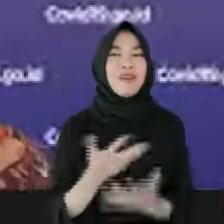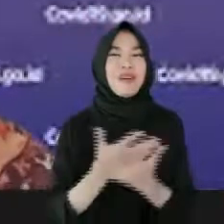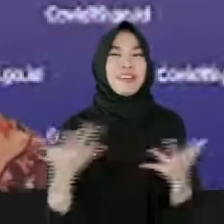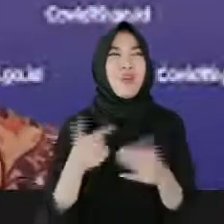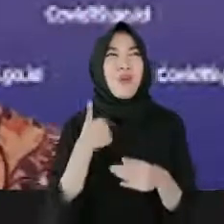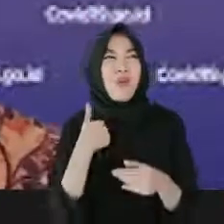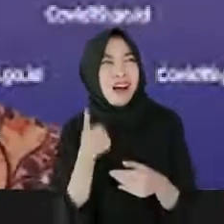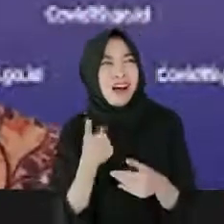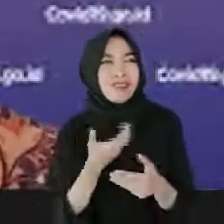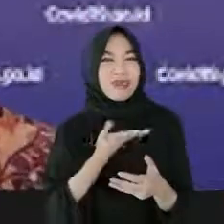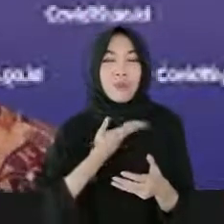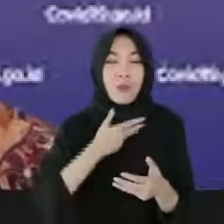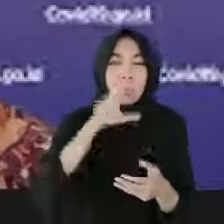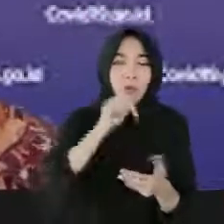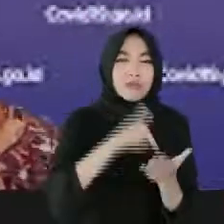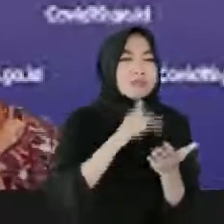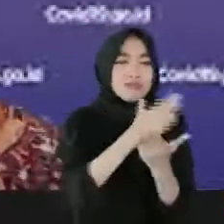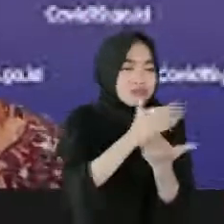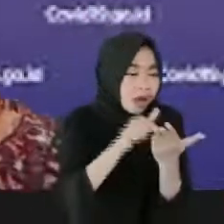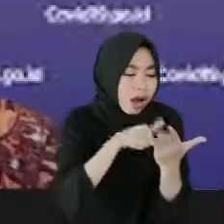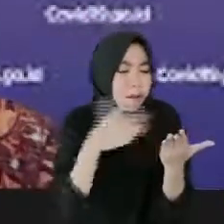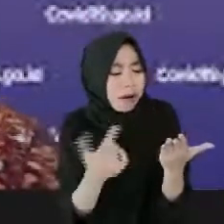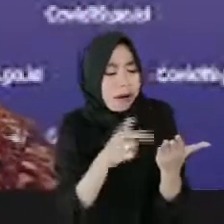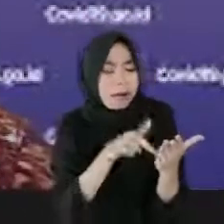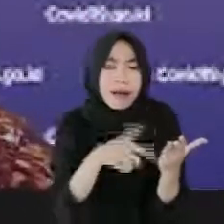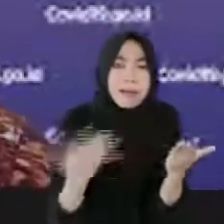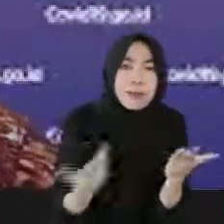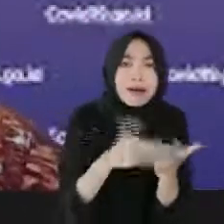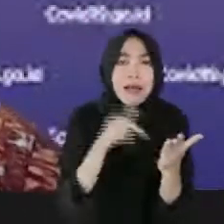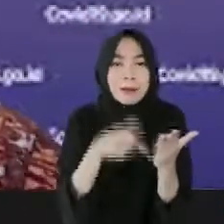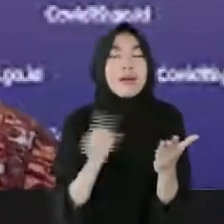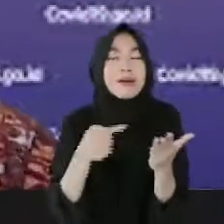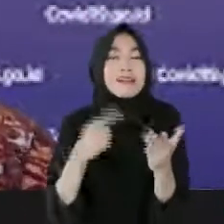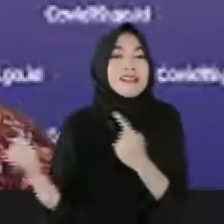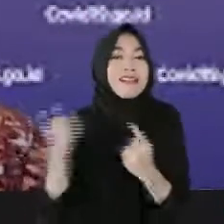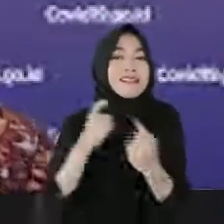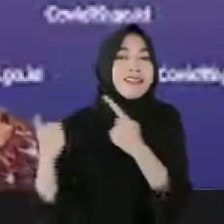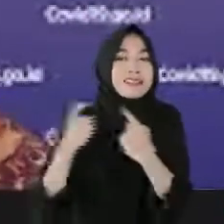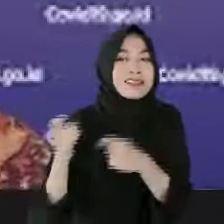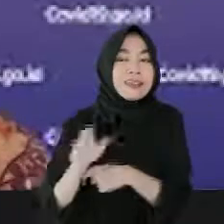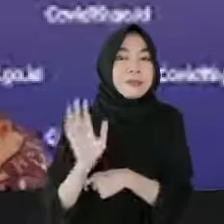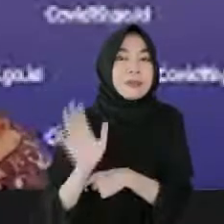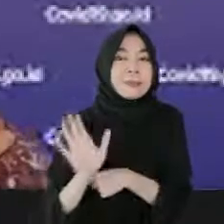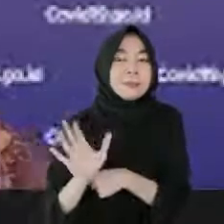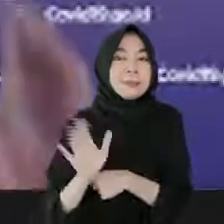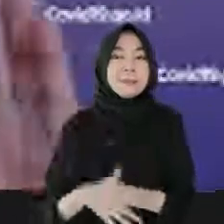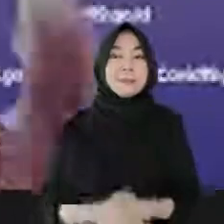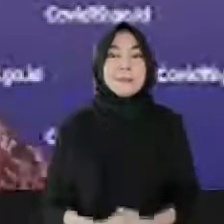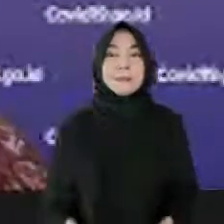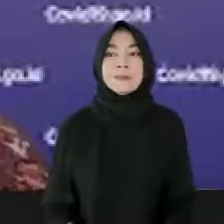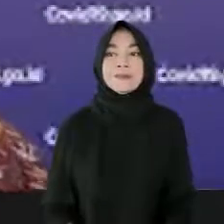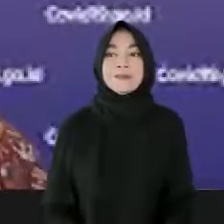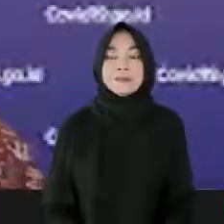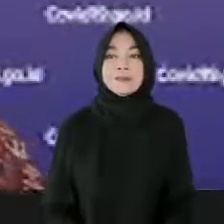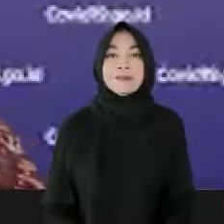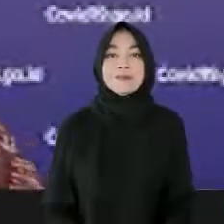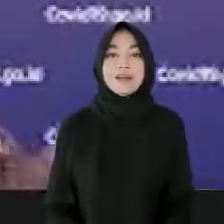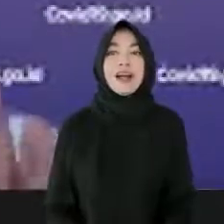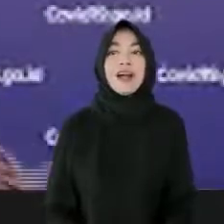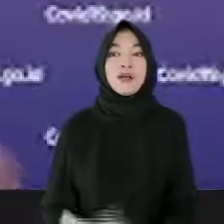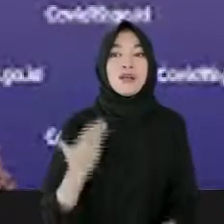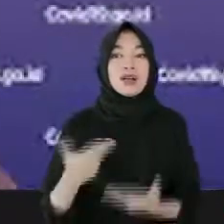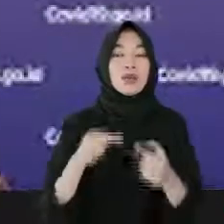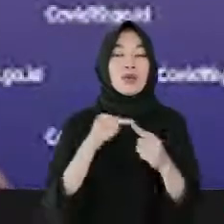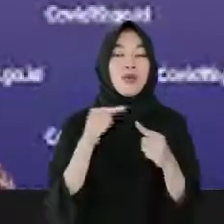ya tentang detail daripada usulan dari bapak panduan protokol kesehatan selama Pony nanti sama